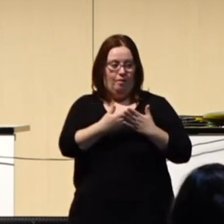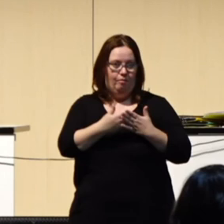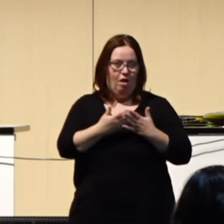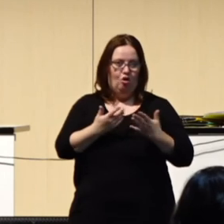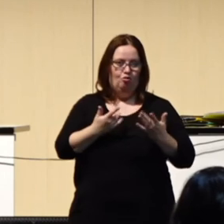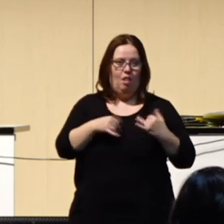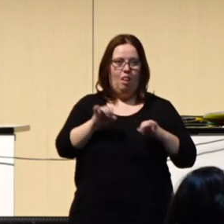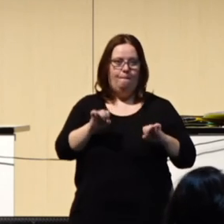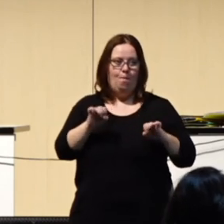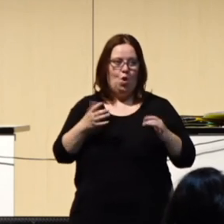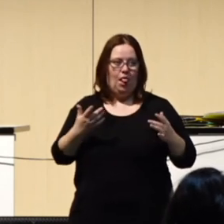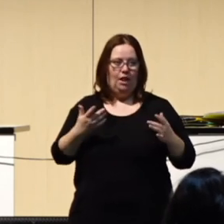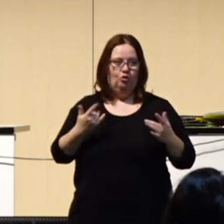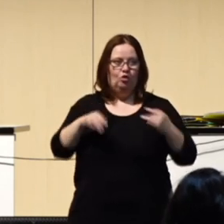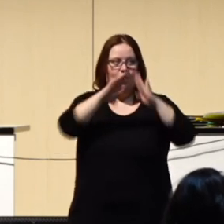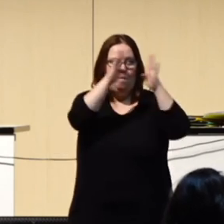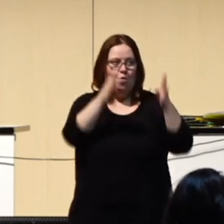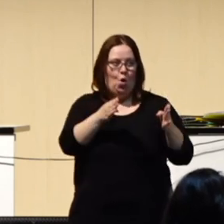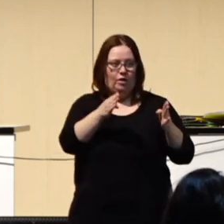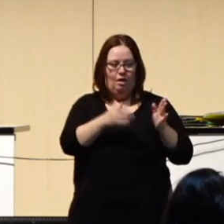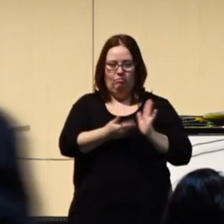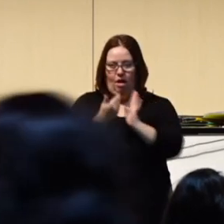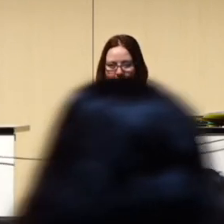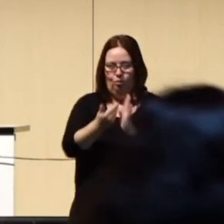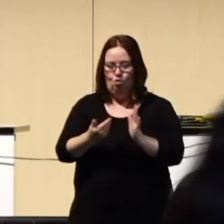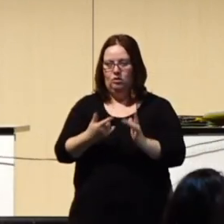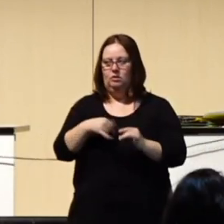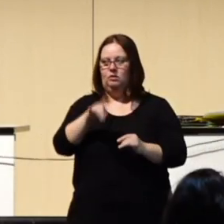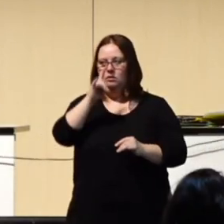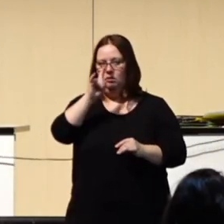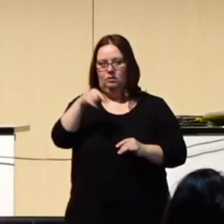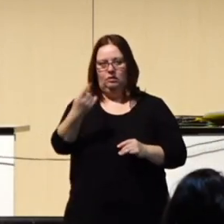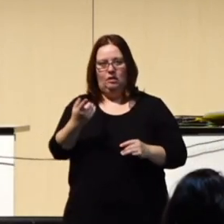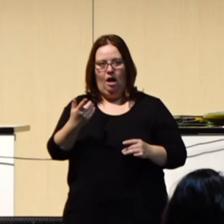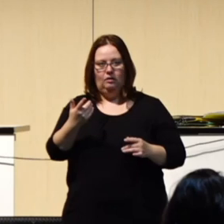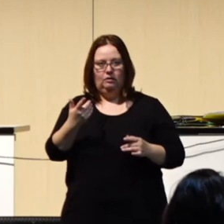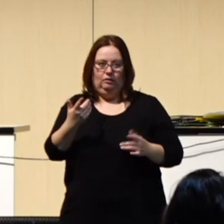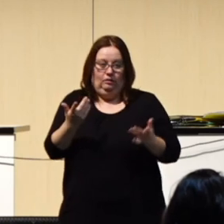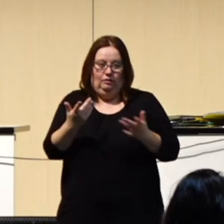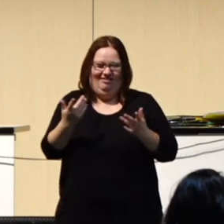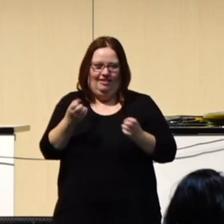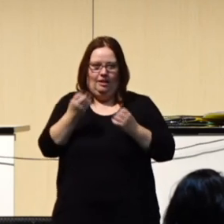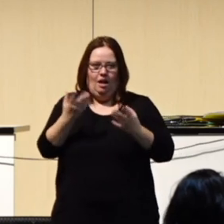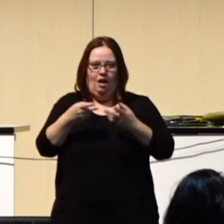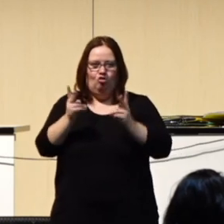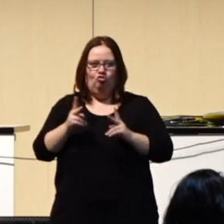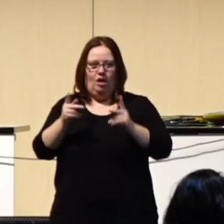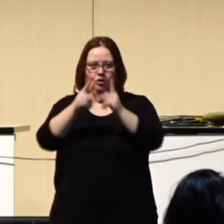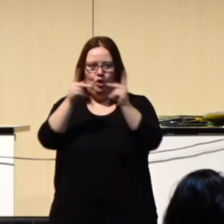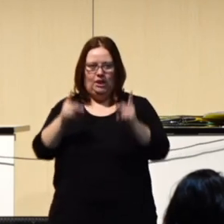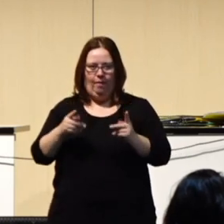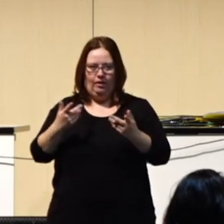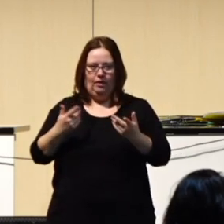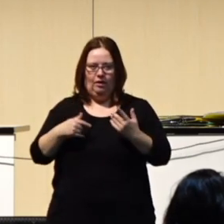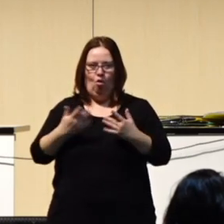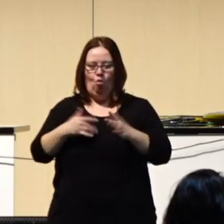auch ermöglichen würden, auch Gebäude zur Verfügung zu stellen, wollen wir nicht, und wir haben ja viel auch im Stadtkonzern insgesamt auch in